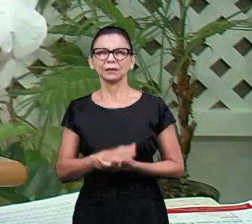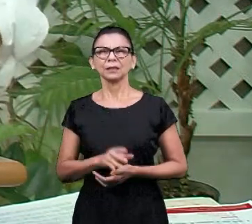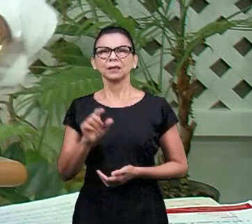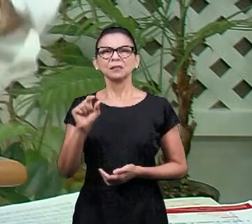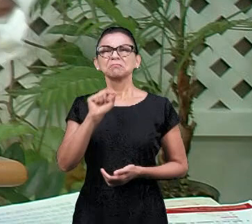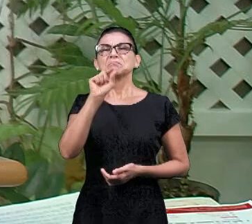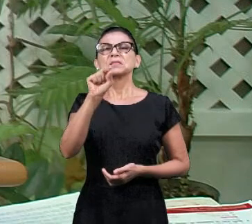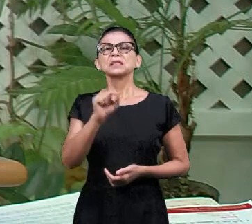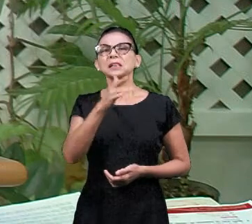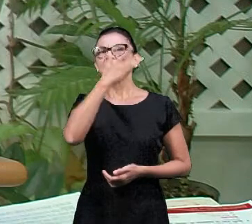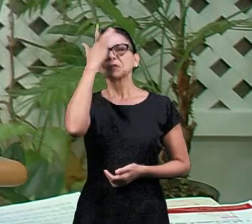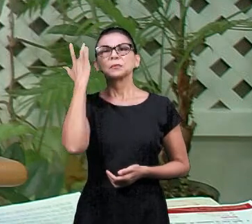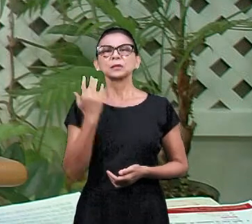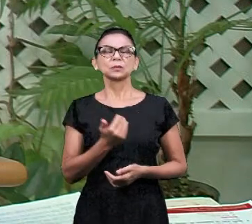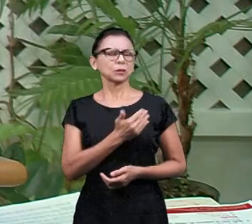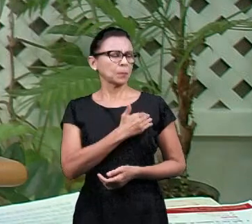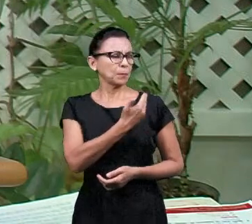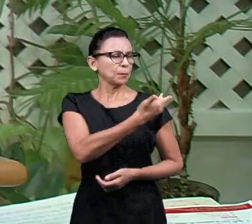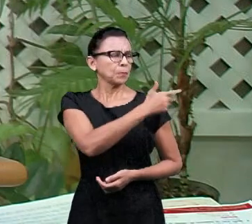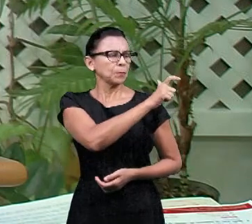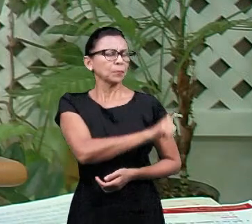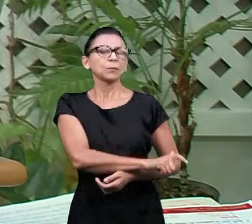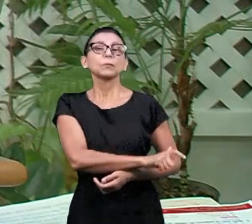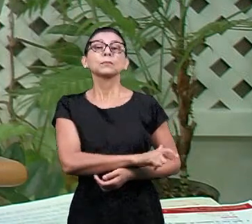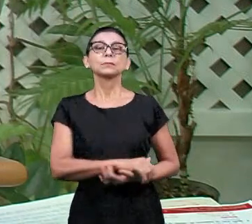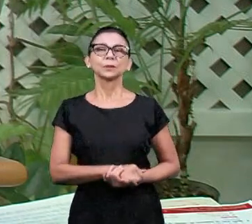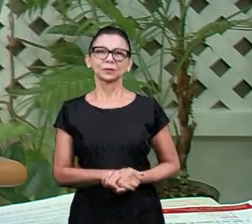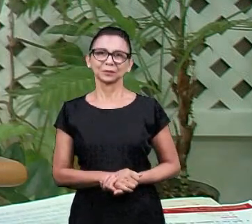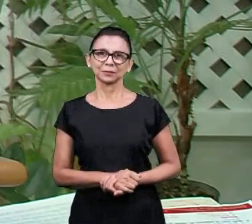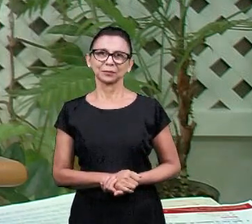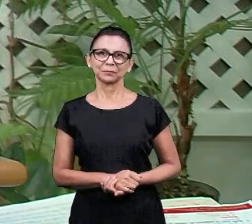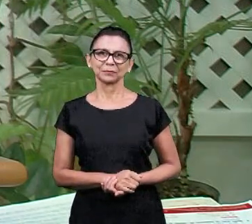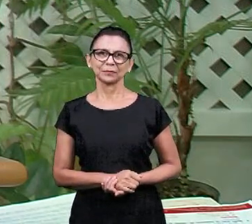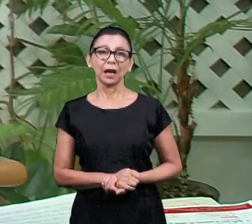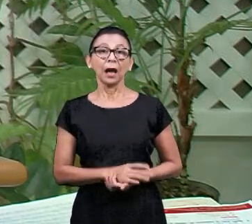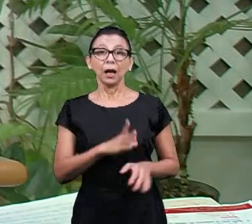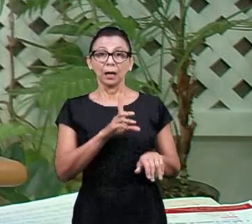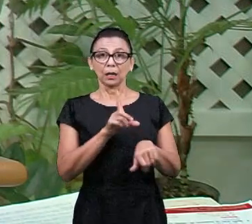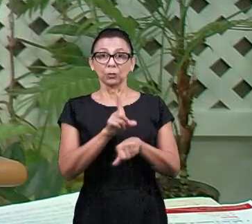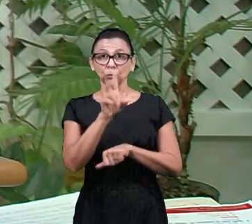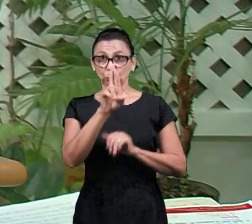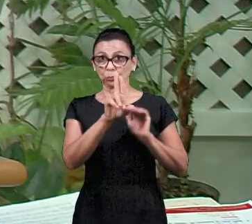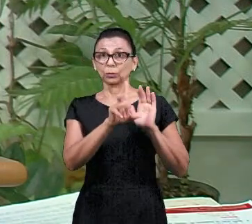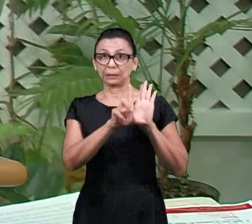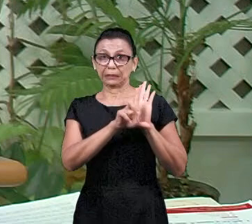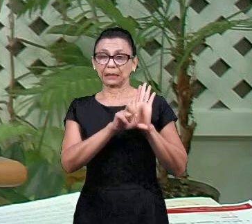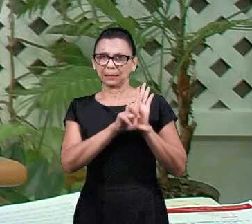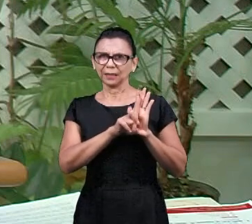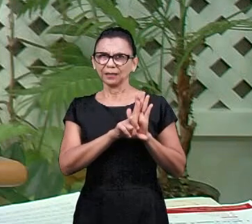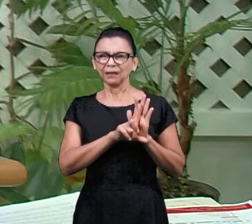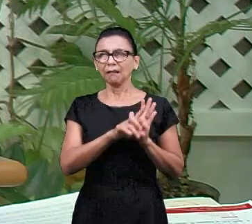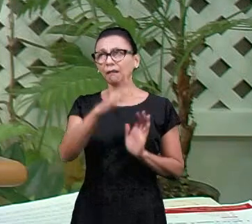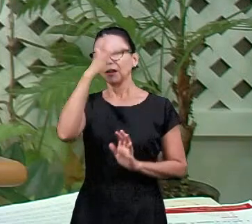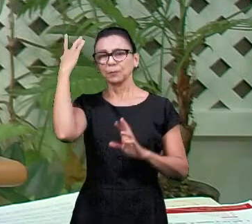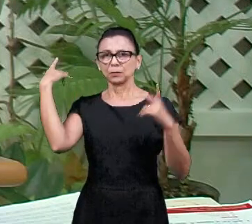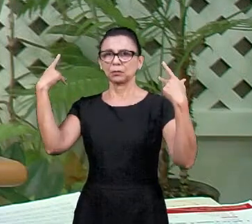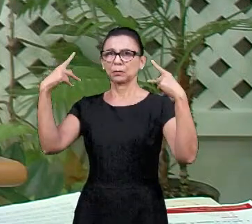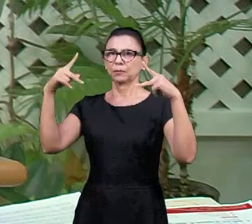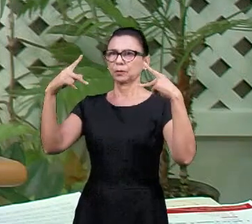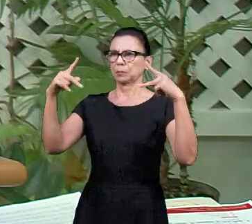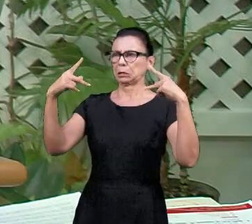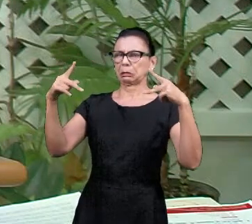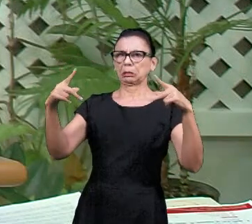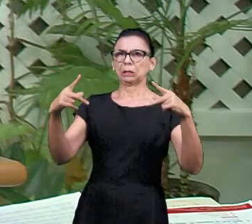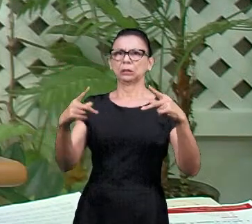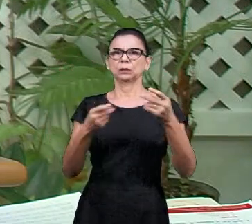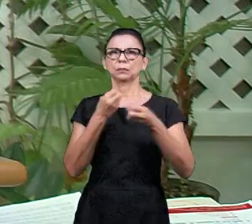prochain? Le docteur Laloy, il voulait savoir qui est mon prochain. Jésus a dit, votre prochain n'est pas celui à qui vous êtes en train